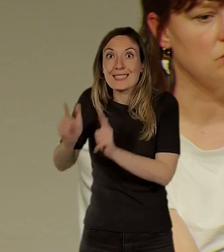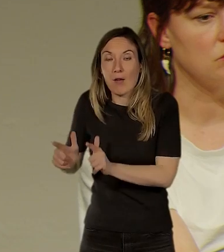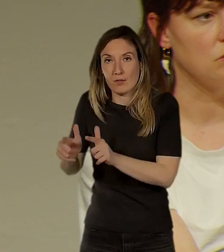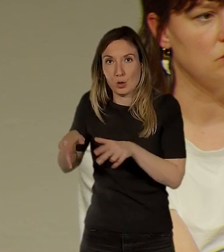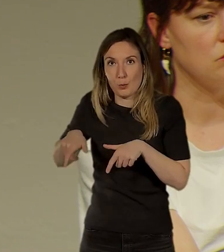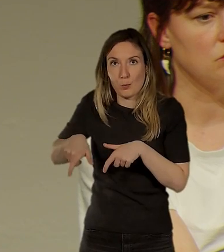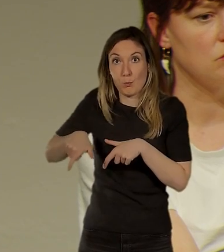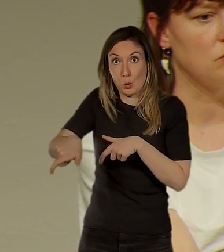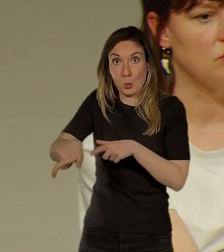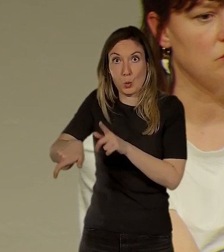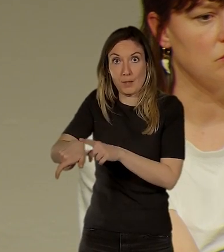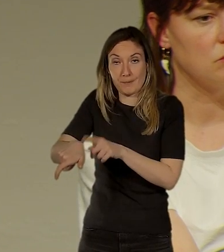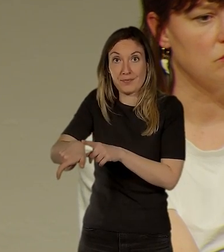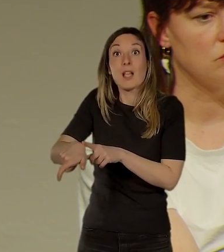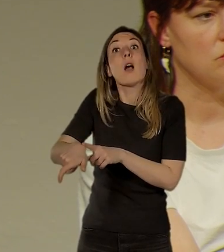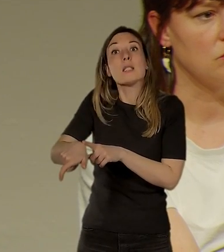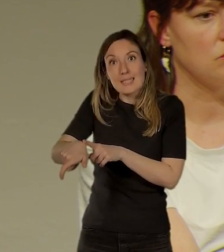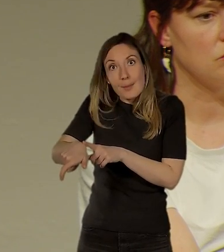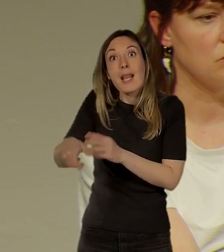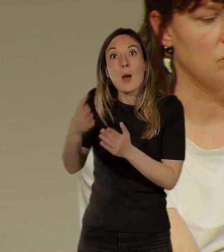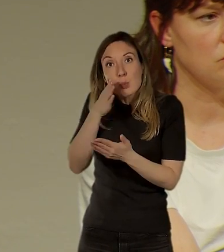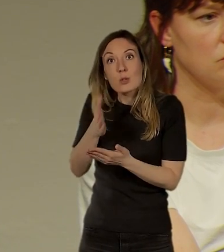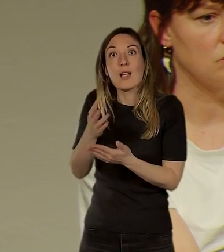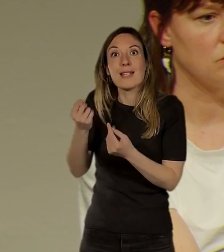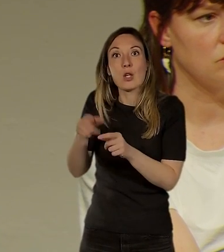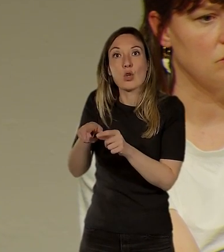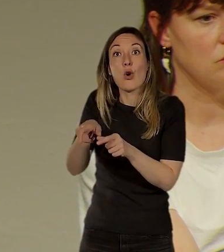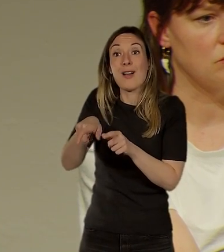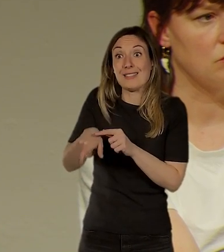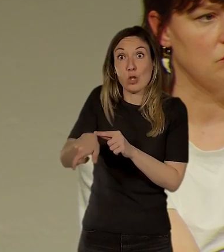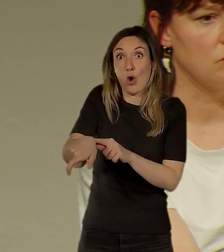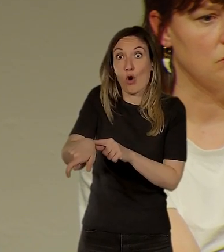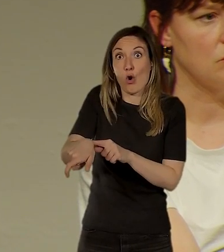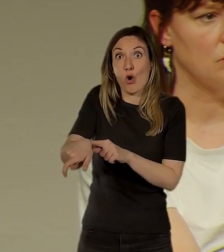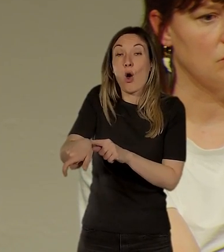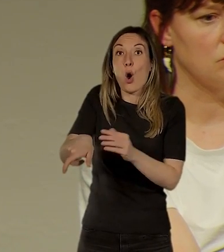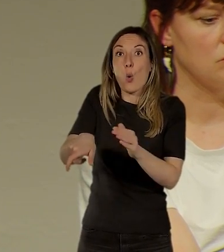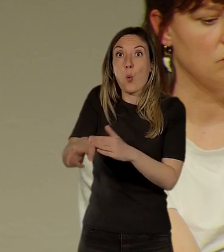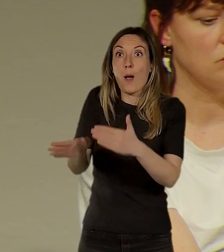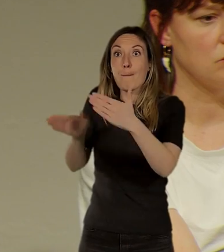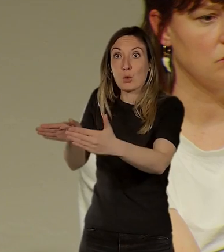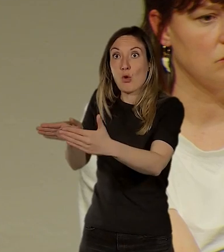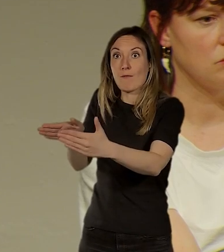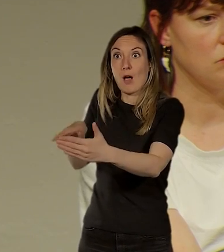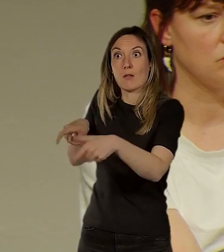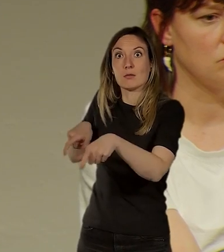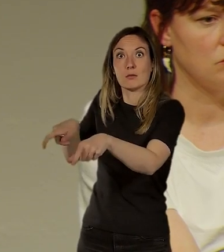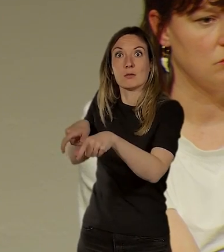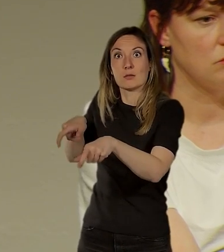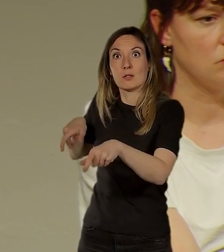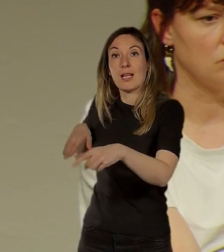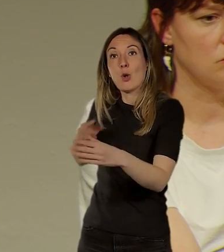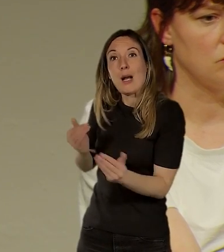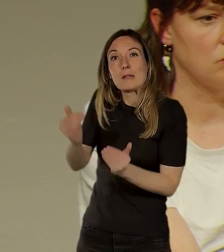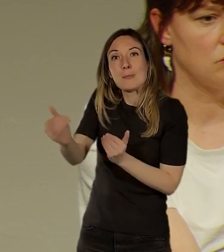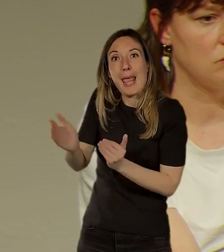stranách toho průčelí té Fantovy budovy. Takže tímhle způsobem to jakoby všechno nacpete do